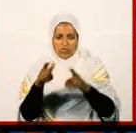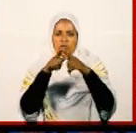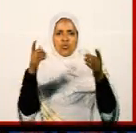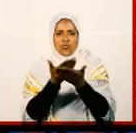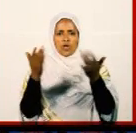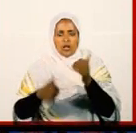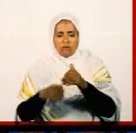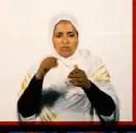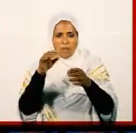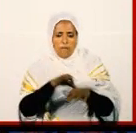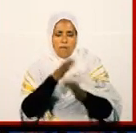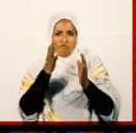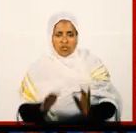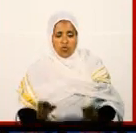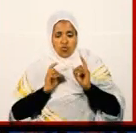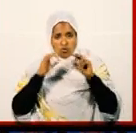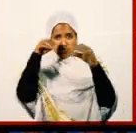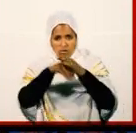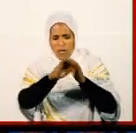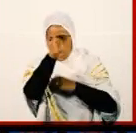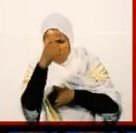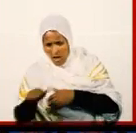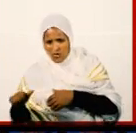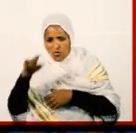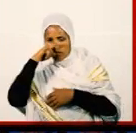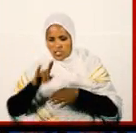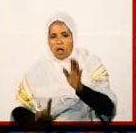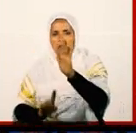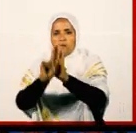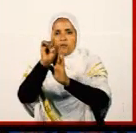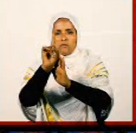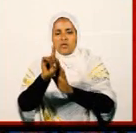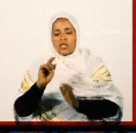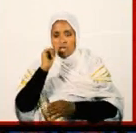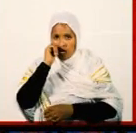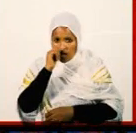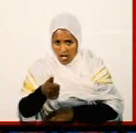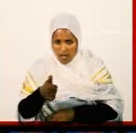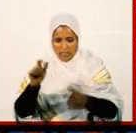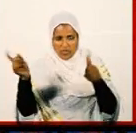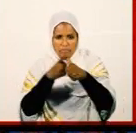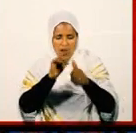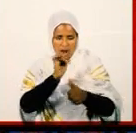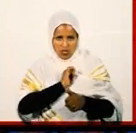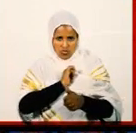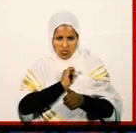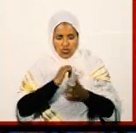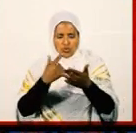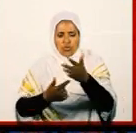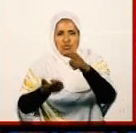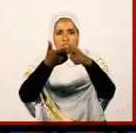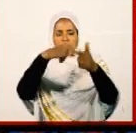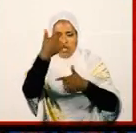አለበት። ትልቁ ነገር ያው በመንፈሳዊ ህይወት ውስጥ ማንኛውም ልጅ ካደገ ነገም መጀመሪያ